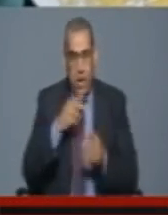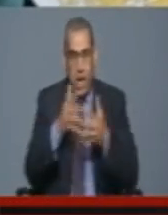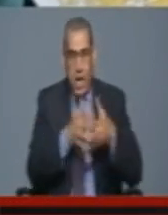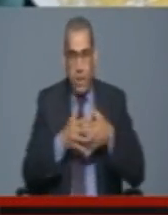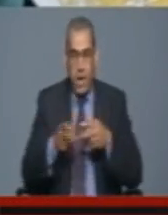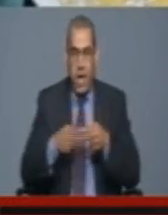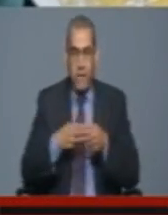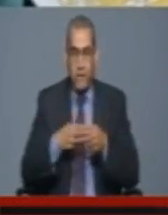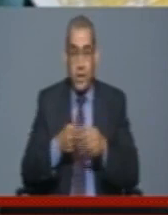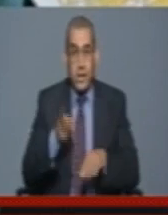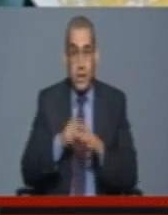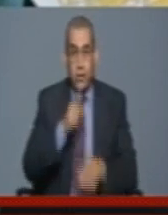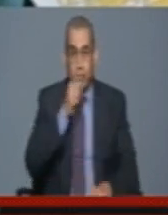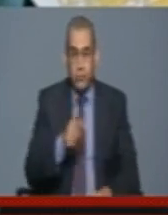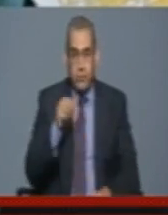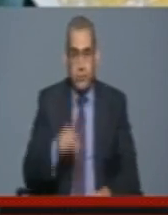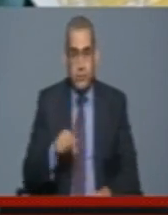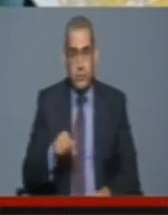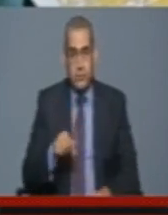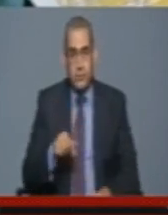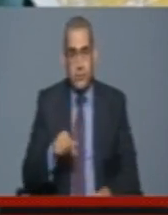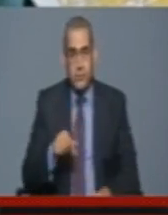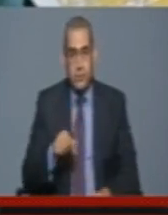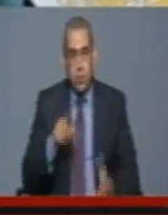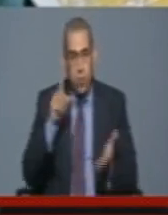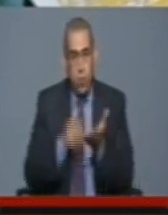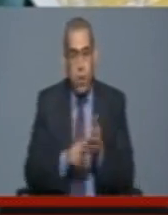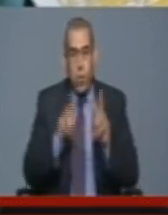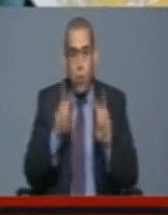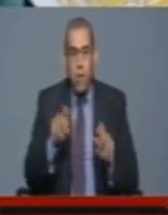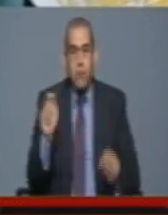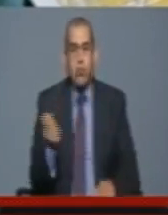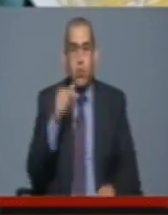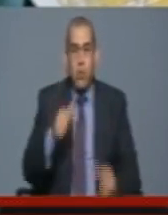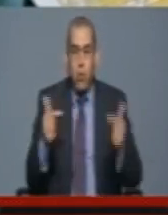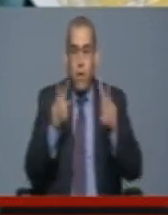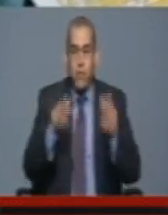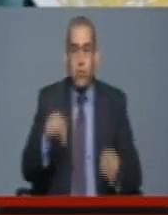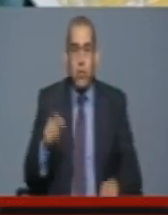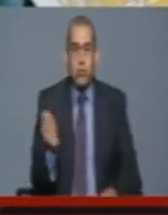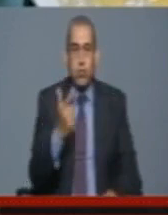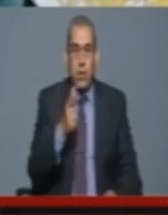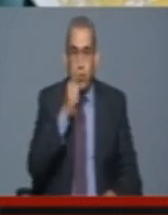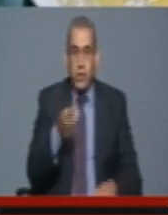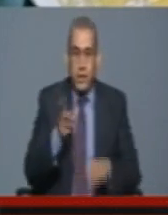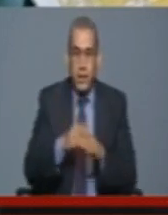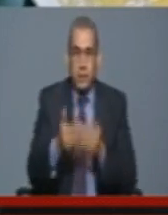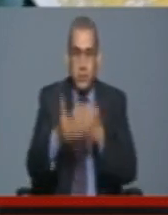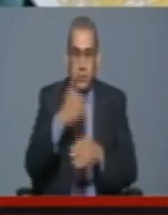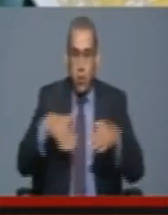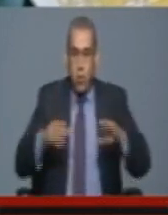كما أكدنا على ضرورة الوقف الفوري لإطلاق النار والعودة لطاولة